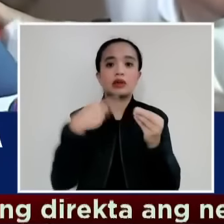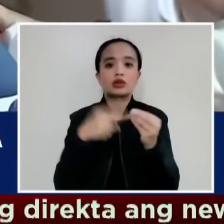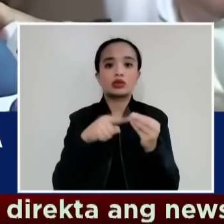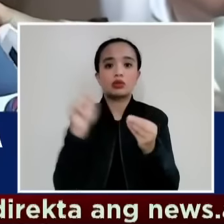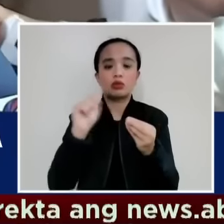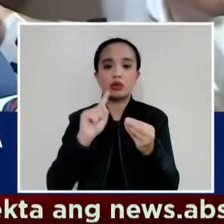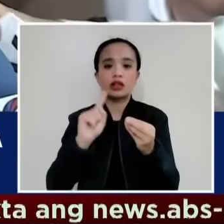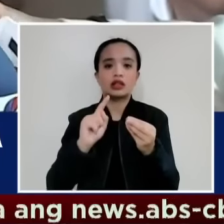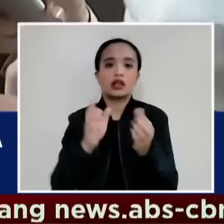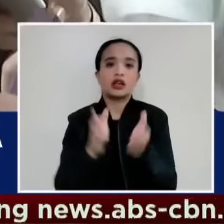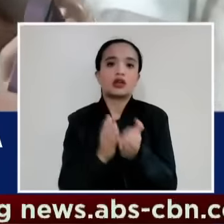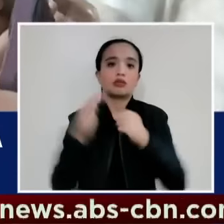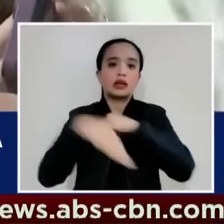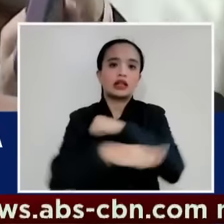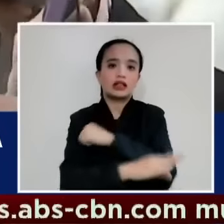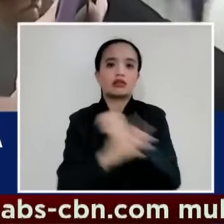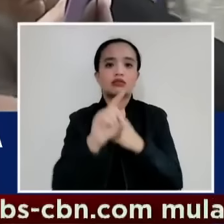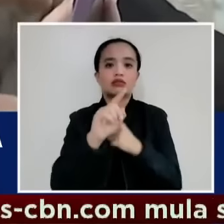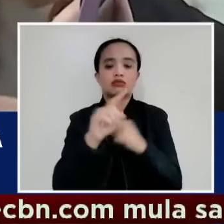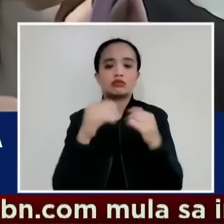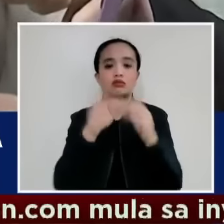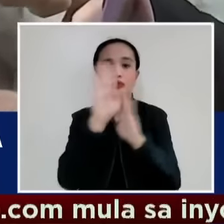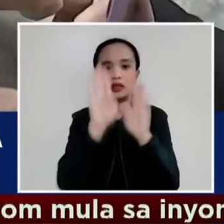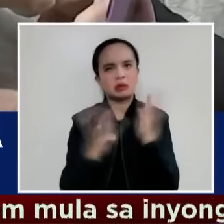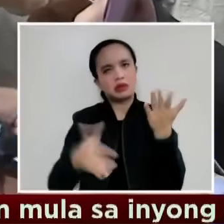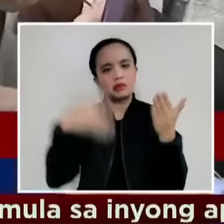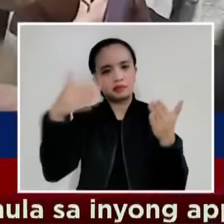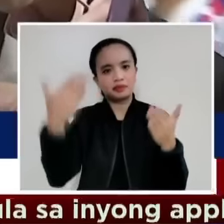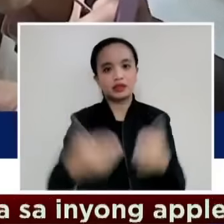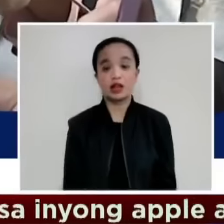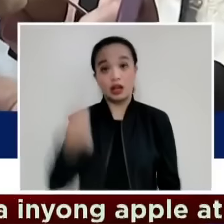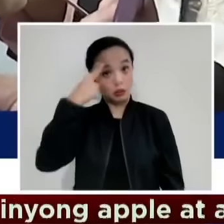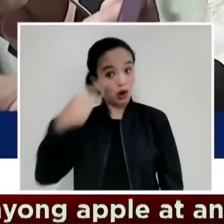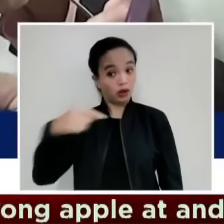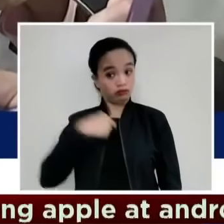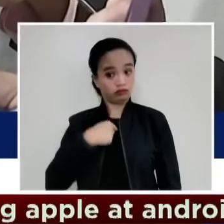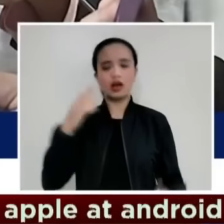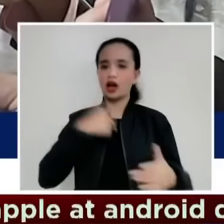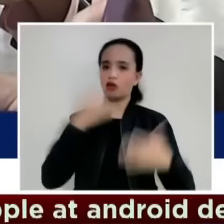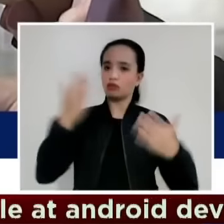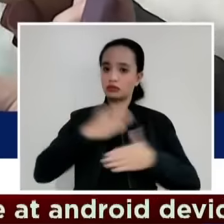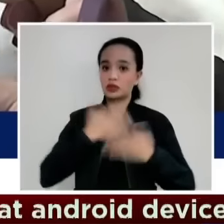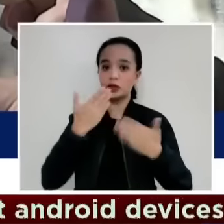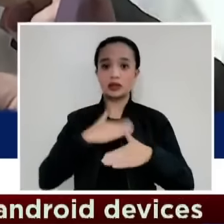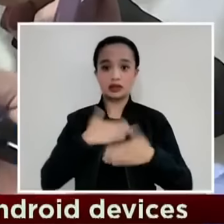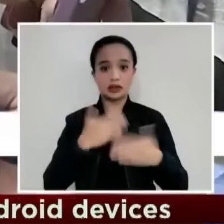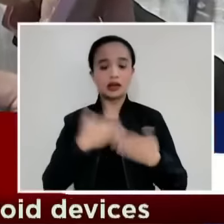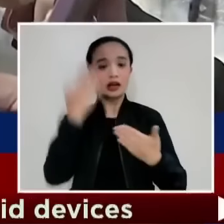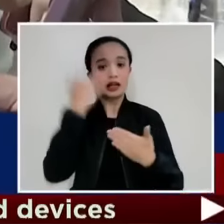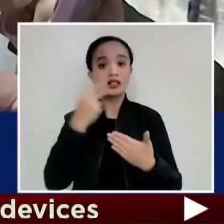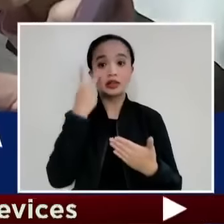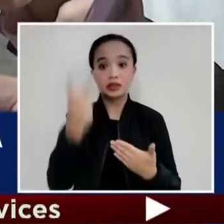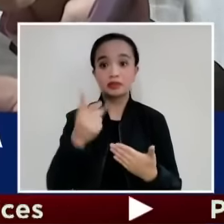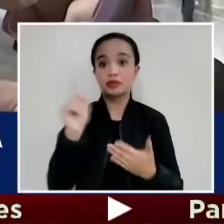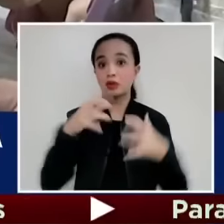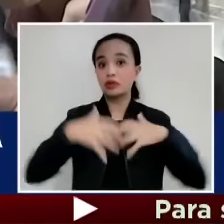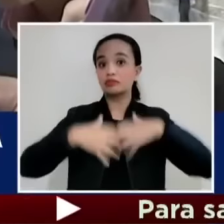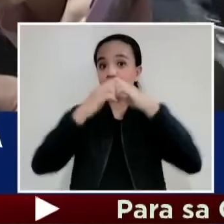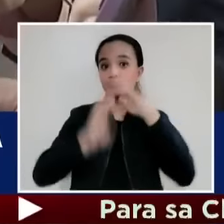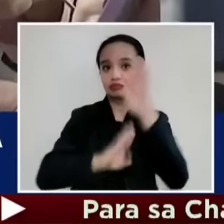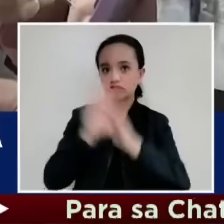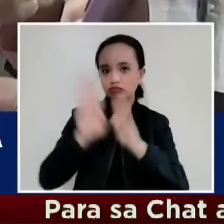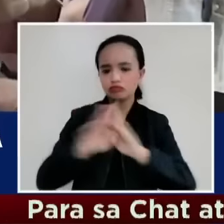sa darating na panahon. Para sa akin, masaya ako kasi narinig ko yung unang ulat sa infrastructure development,